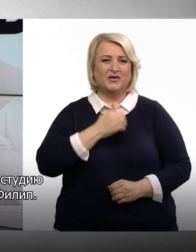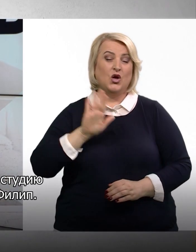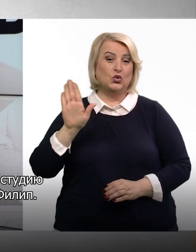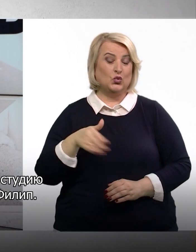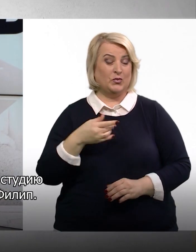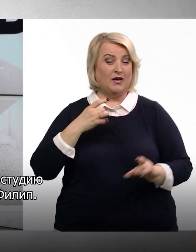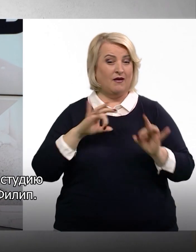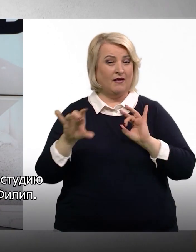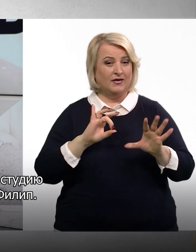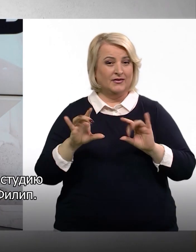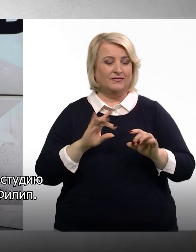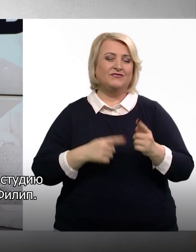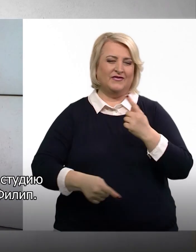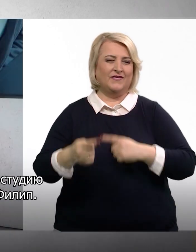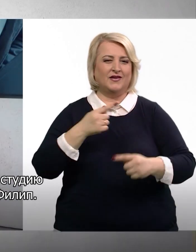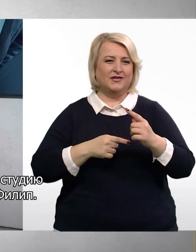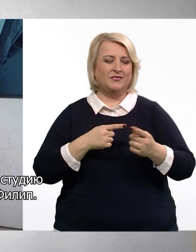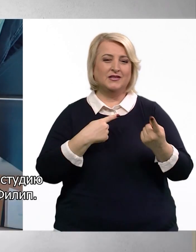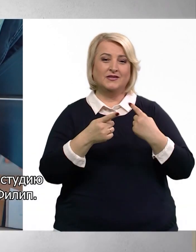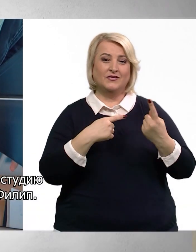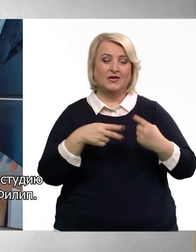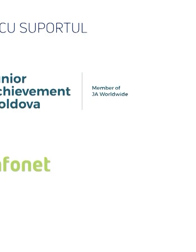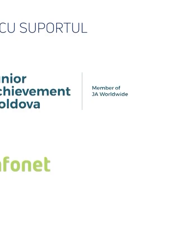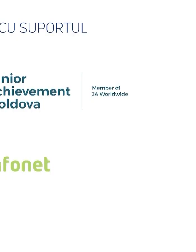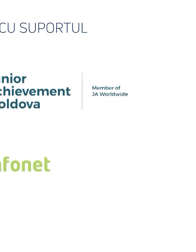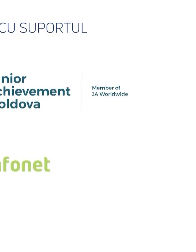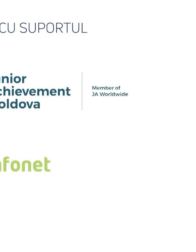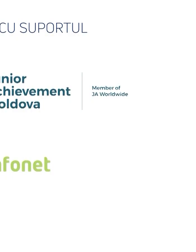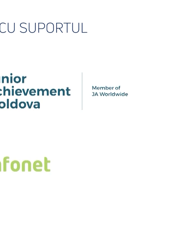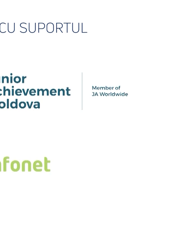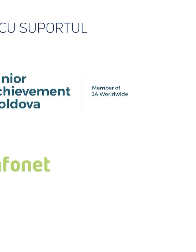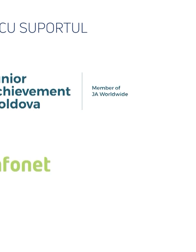minut de publicitate, o să revenim să discutăm cu Diana Filip.